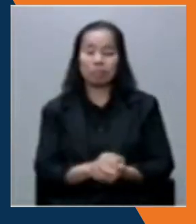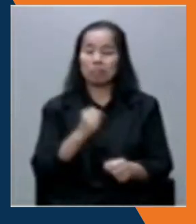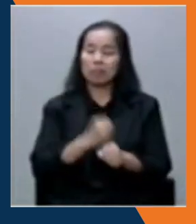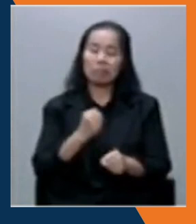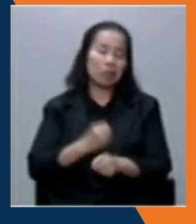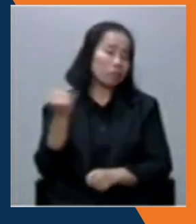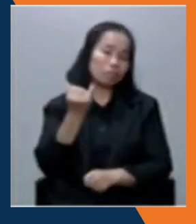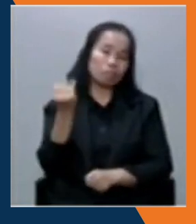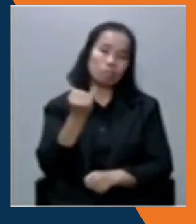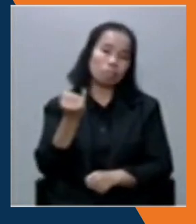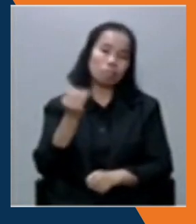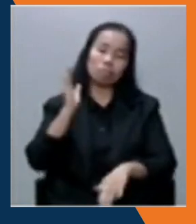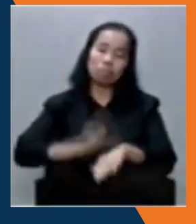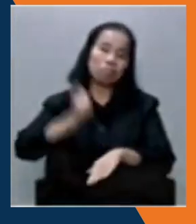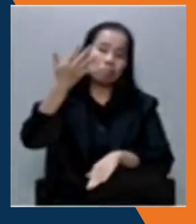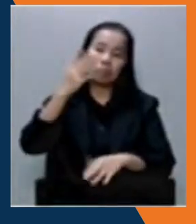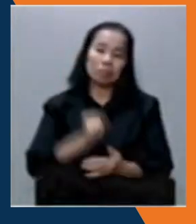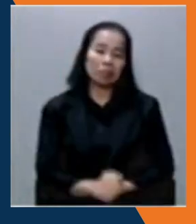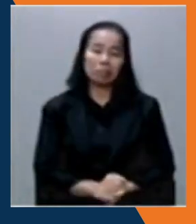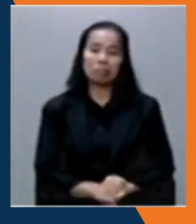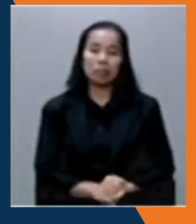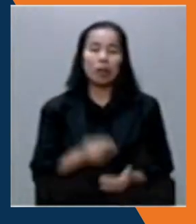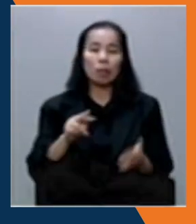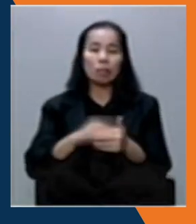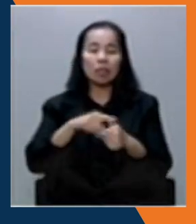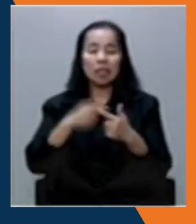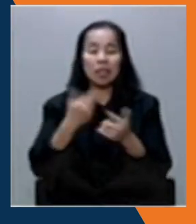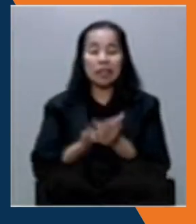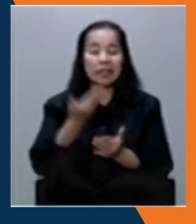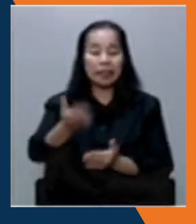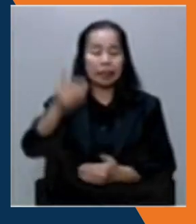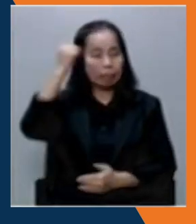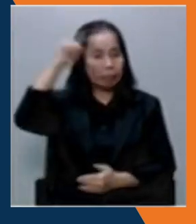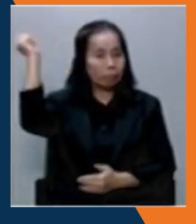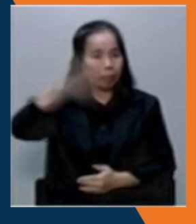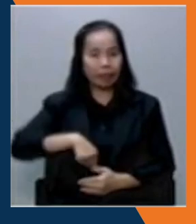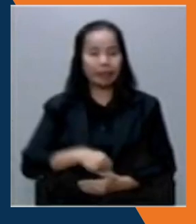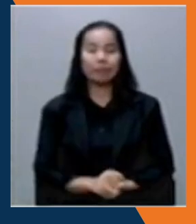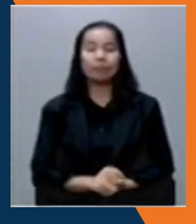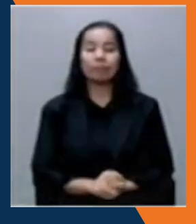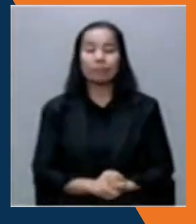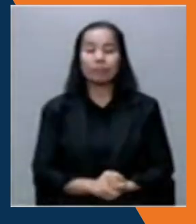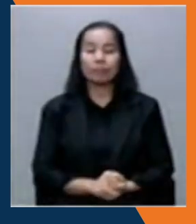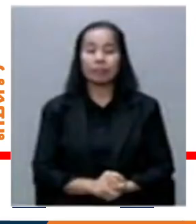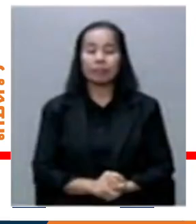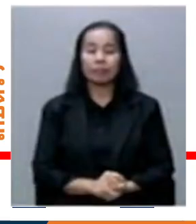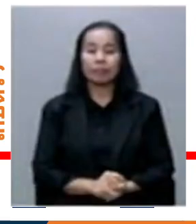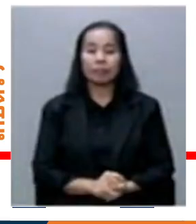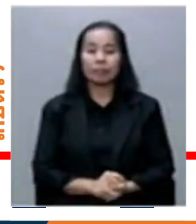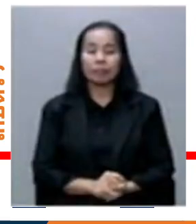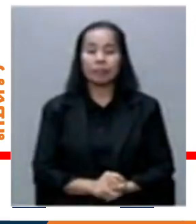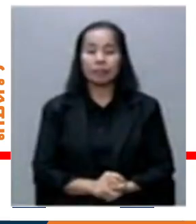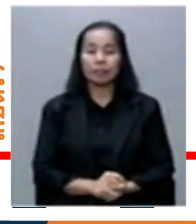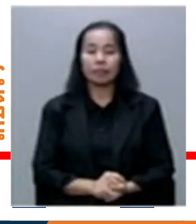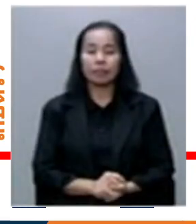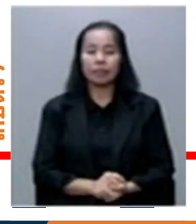าพซุกไม่เนียนและซื้อไม่เป็นครับท่านประธานขอสไลด์ถัดไปครับที่ว่